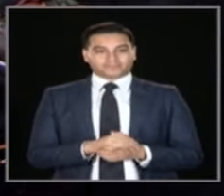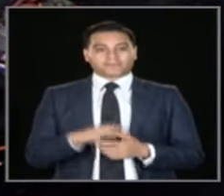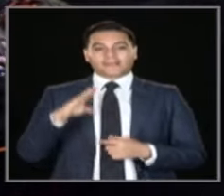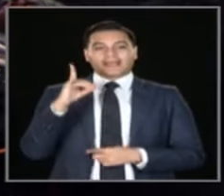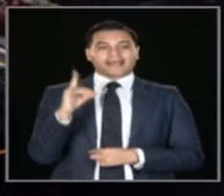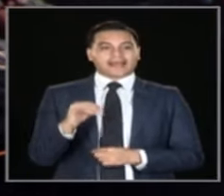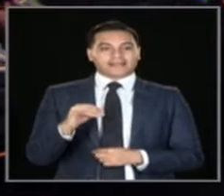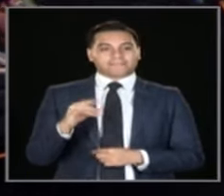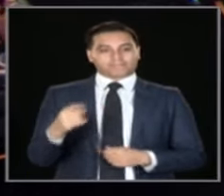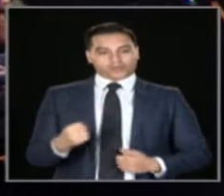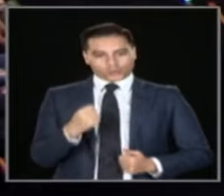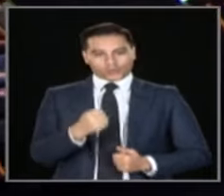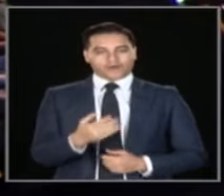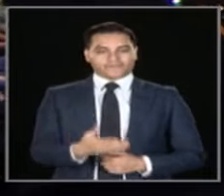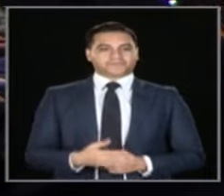كريم، اتفضل مكاني.